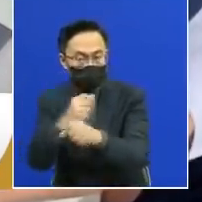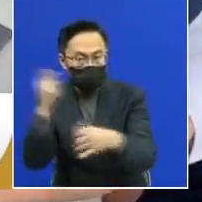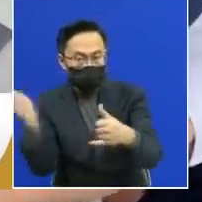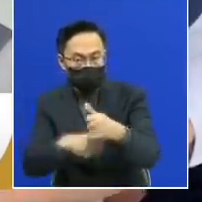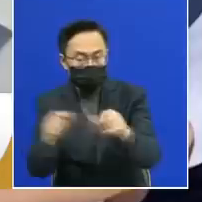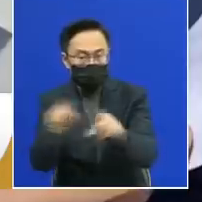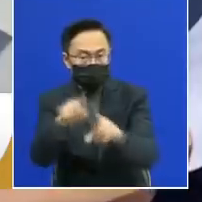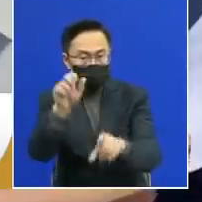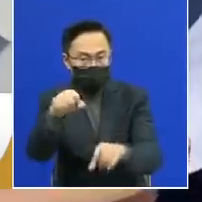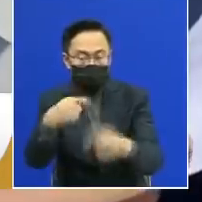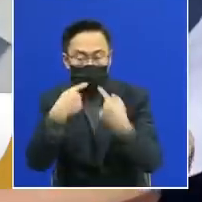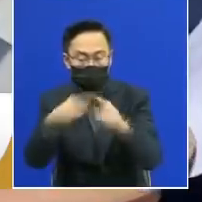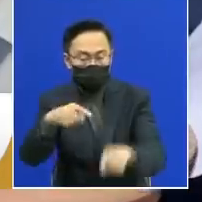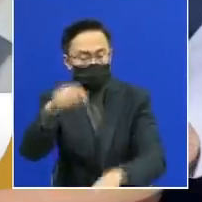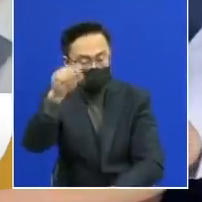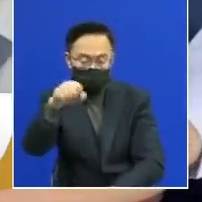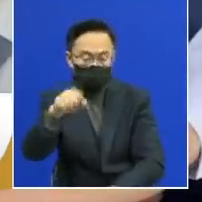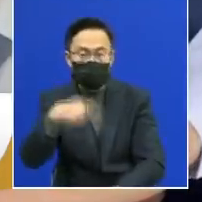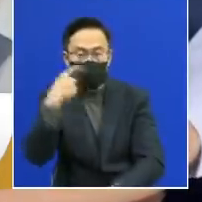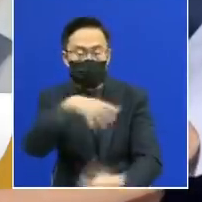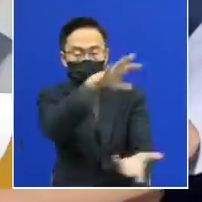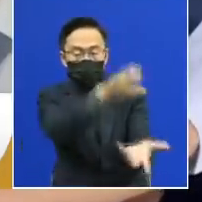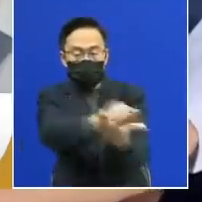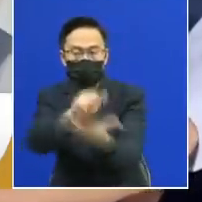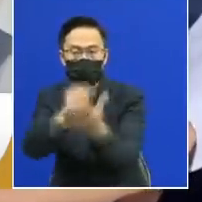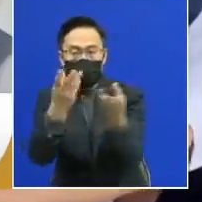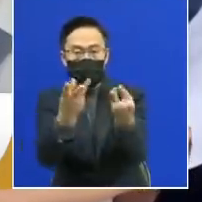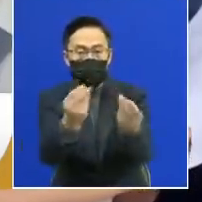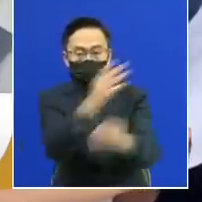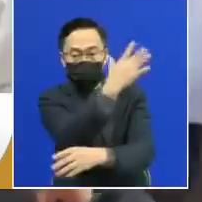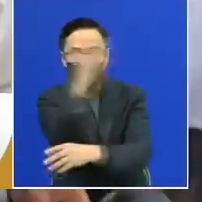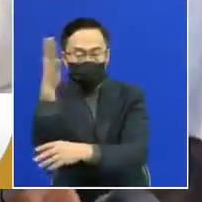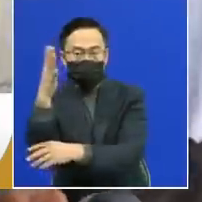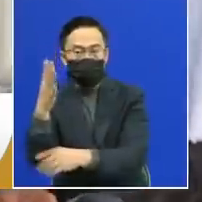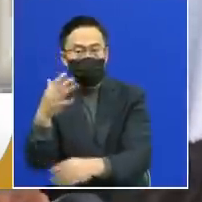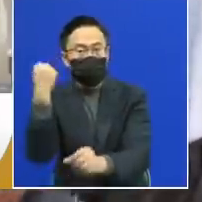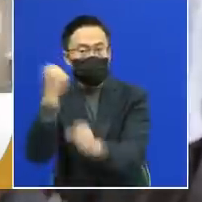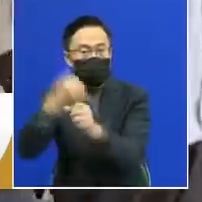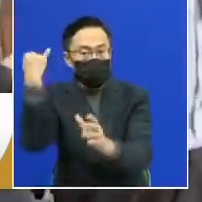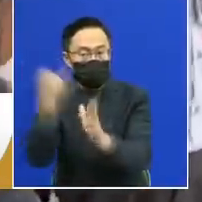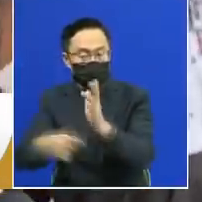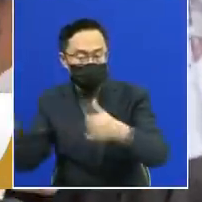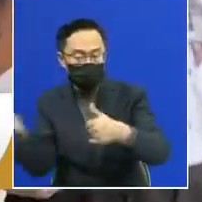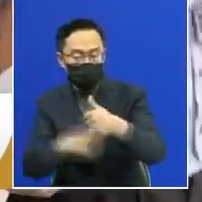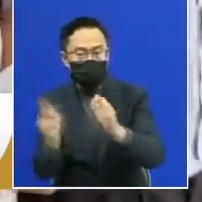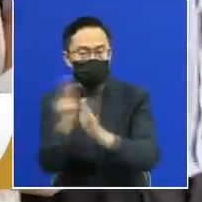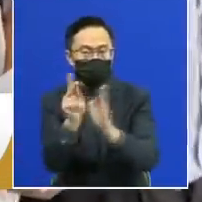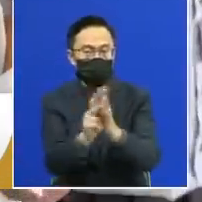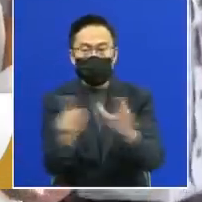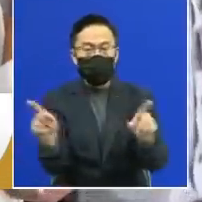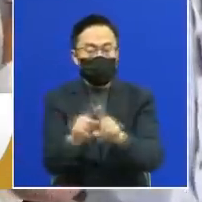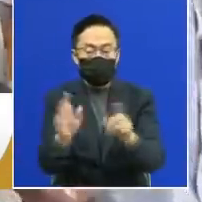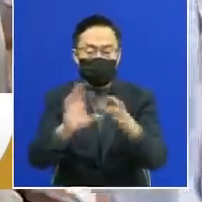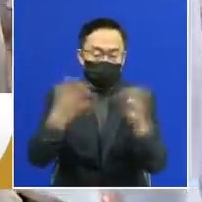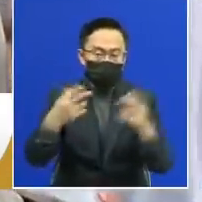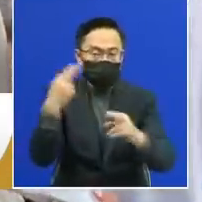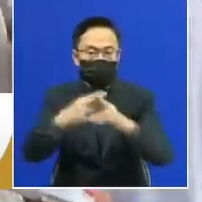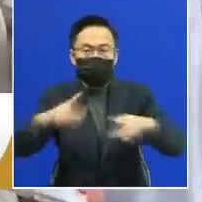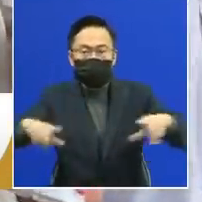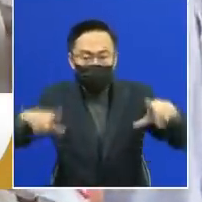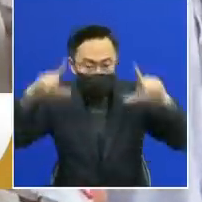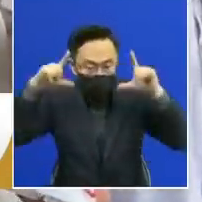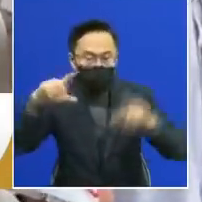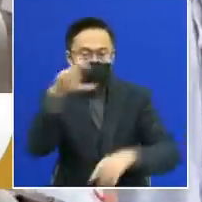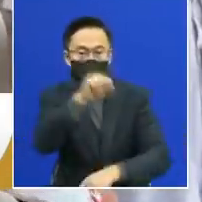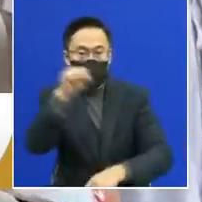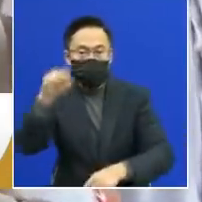ความผิดแล้วก็มาบุกรุกป่าสงวนจะเป็นใครก็แล้วแต่ก็ดำเนินการตามมาตรฐานเดียวกันครับว่าเป็นของใครบางคนบอกว่าของค